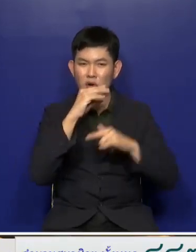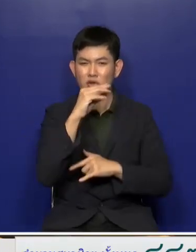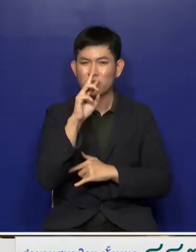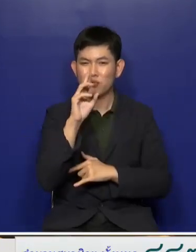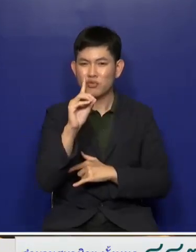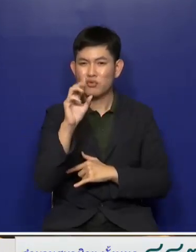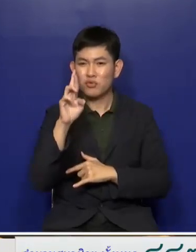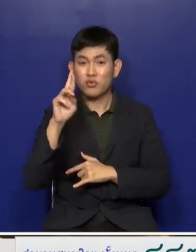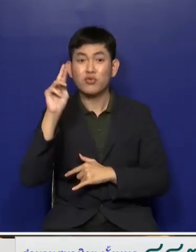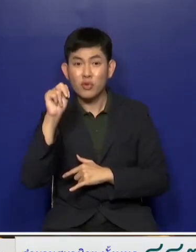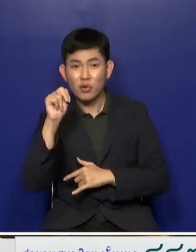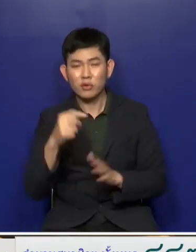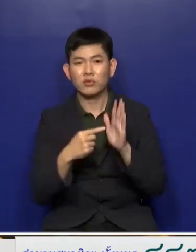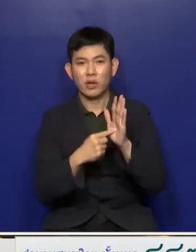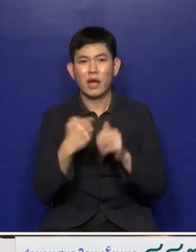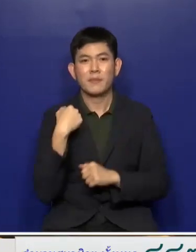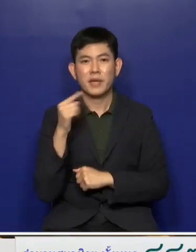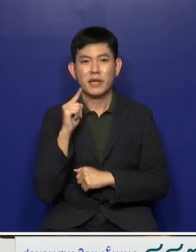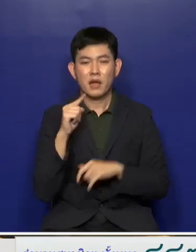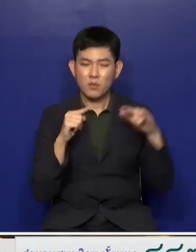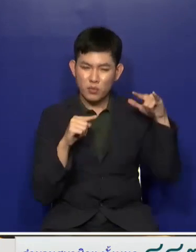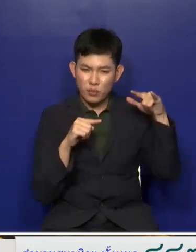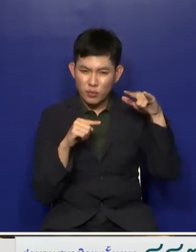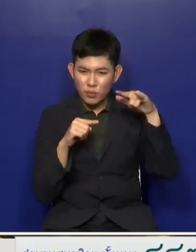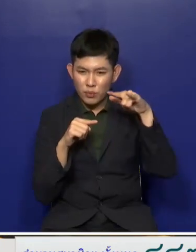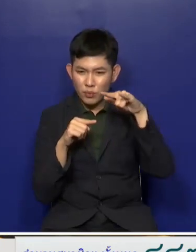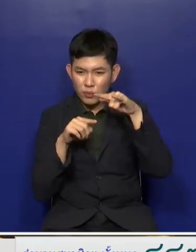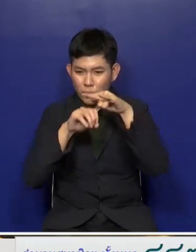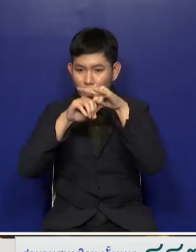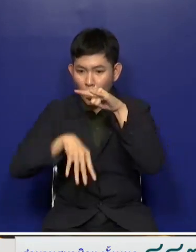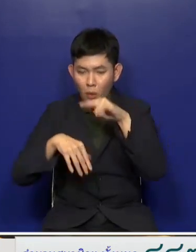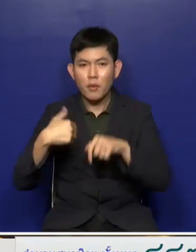ฐส่งโดรนไปฆ่าผู้บัญชาการทหารของอิหร่านให้เห็นแล้ว